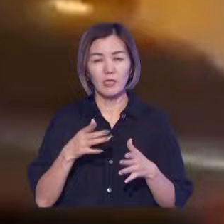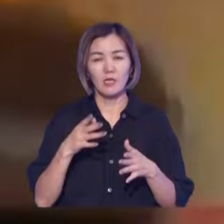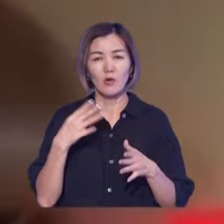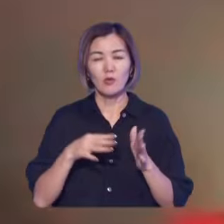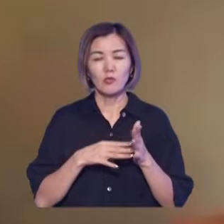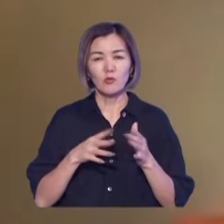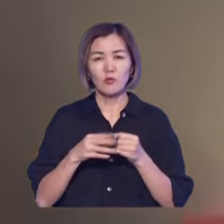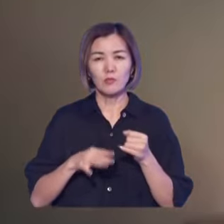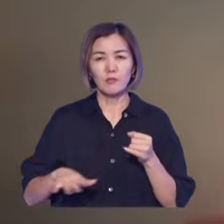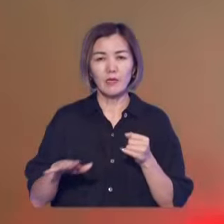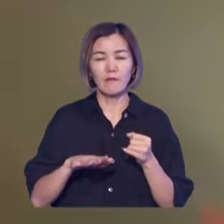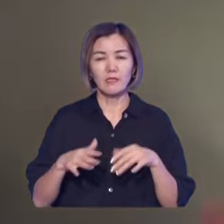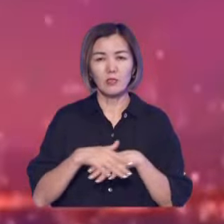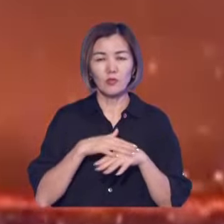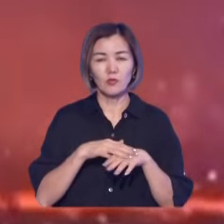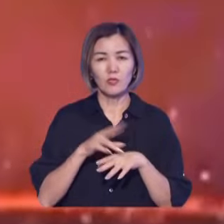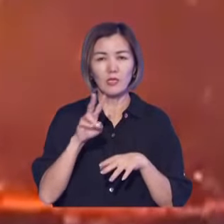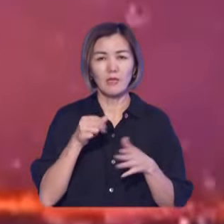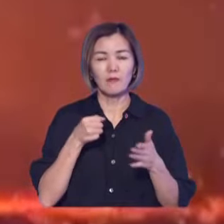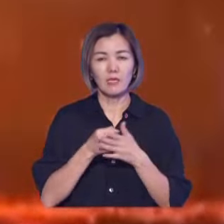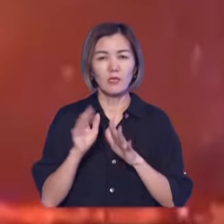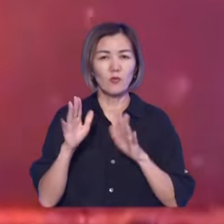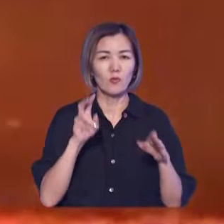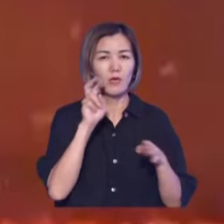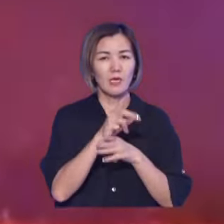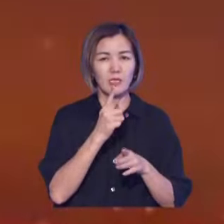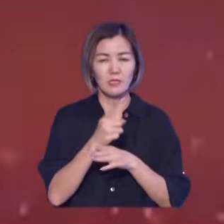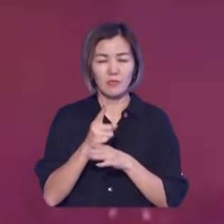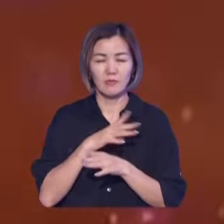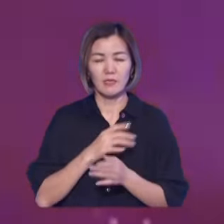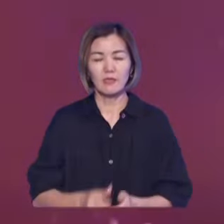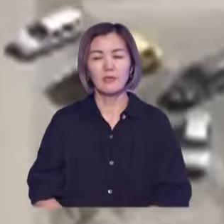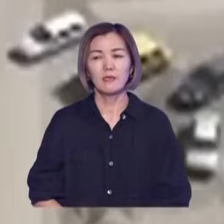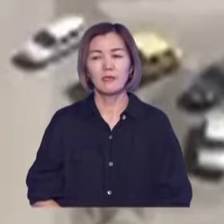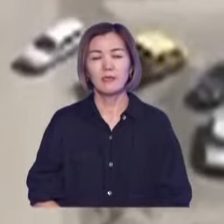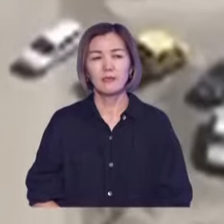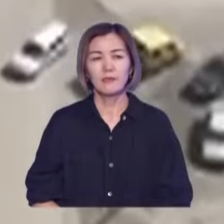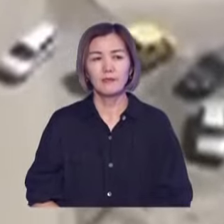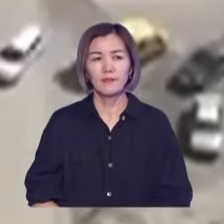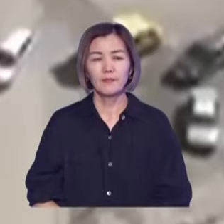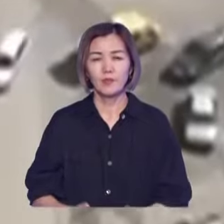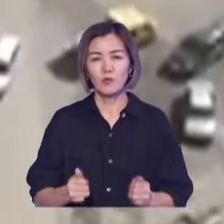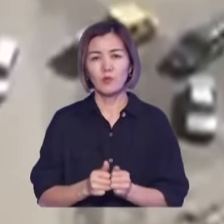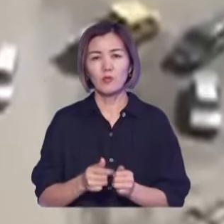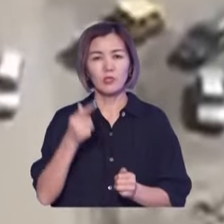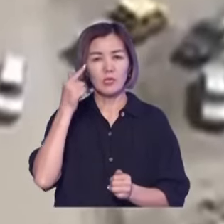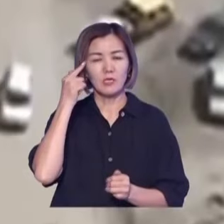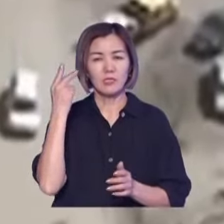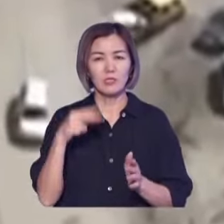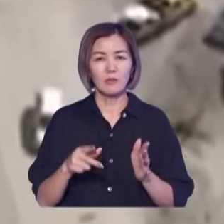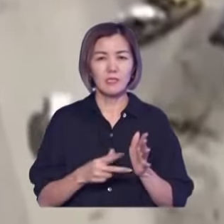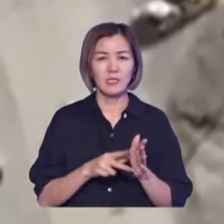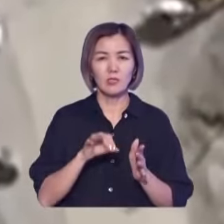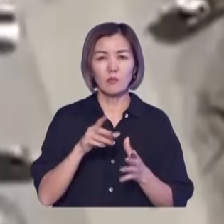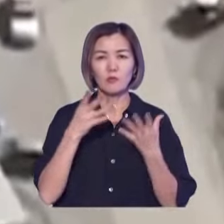39 провинциясында тұрғындарға қараша айына дейін ормандарға кіруге тыйым салынды. Көршілес Қырғызстанда 28